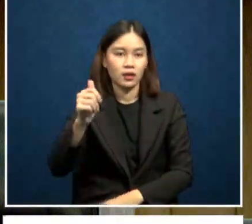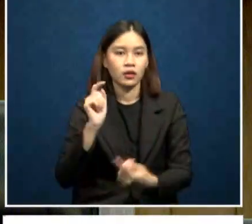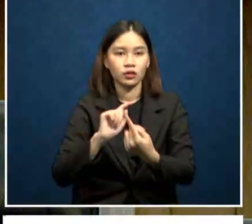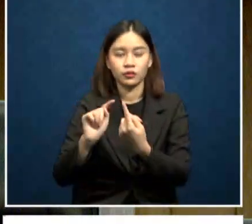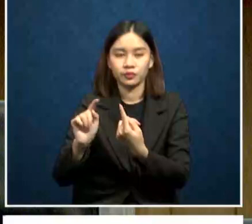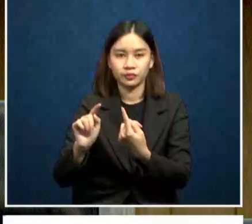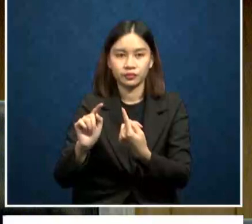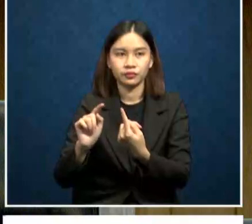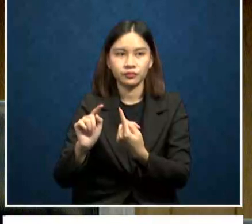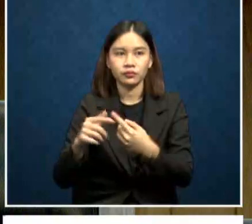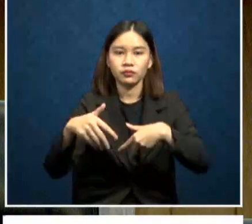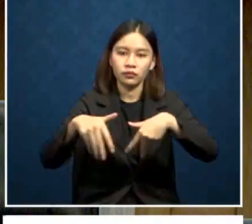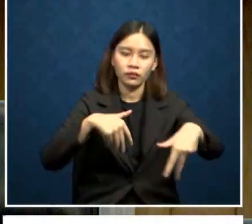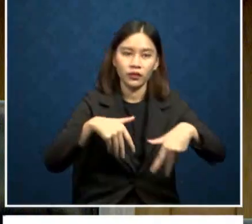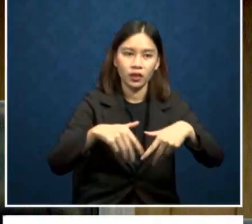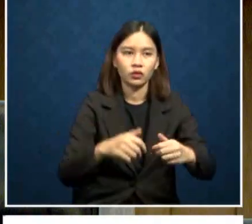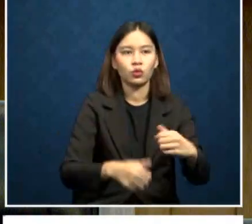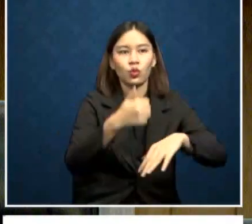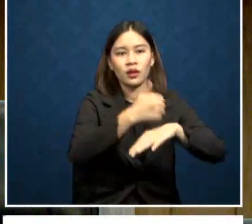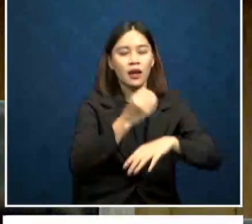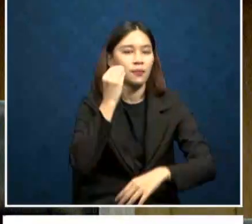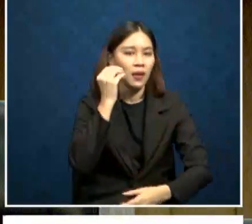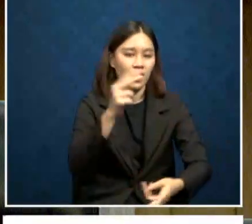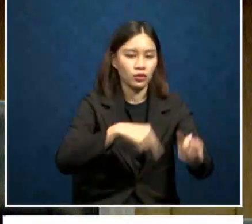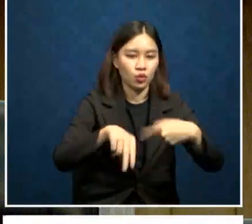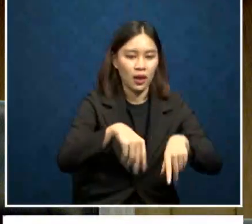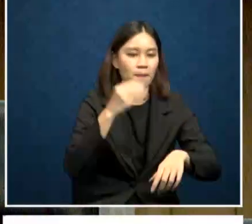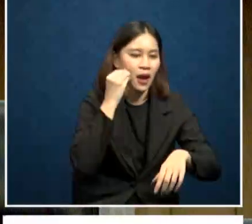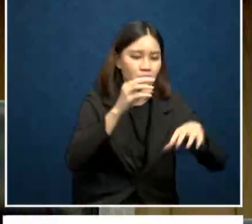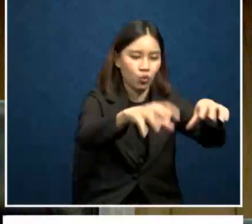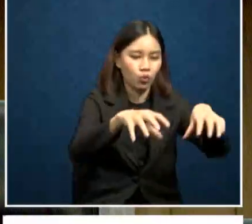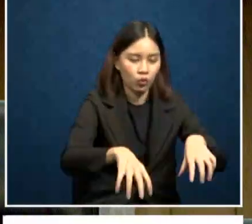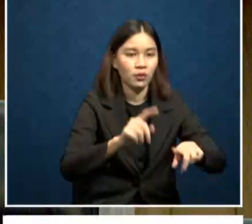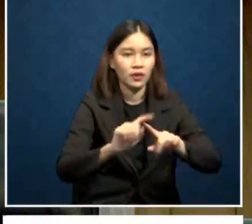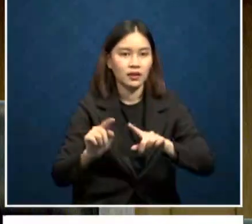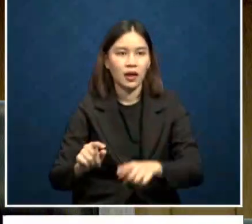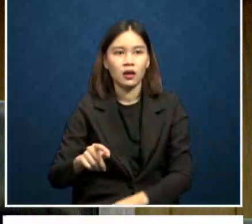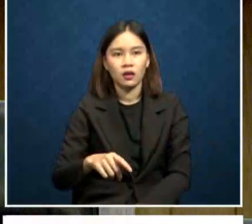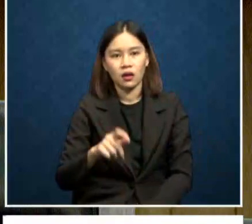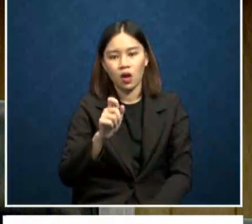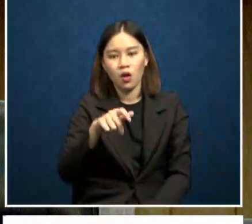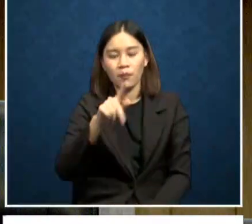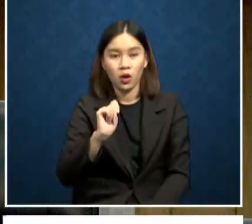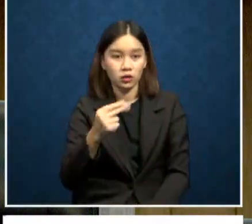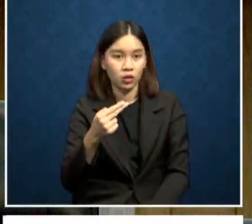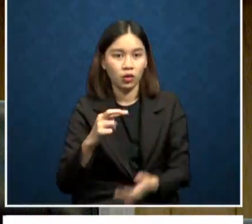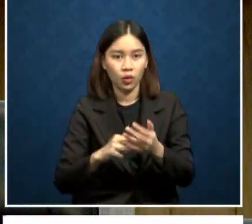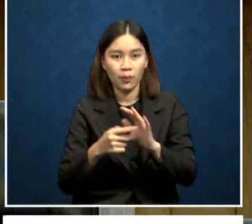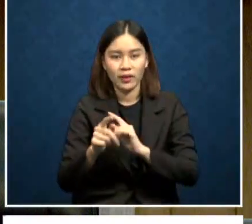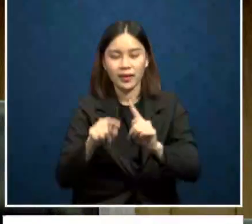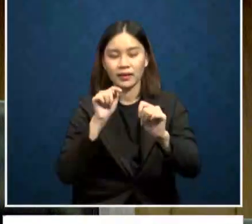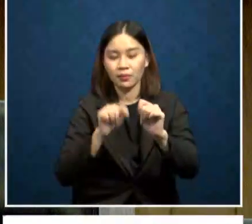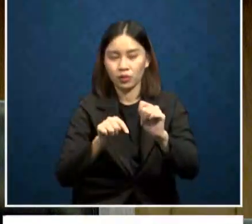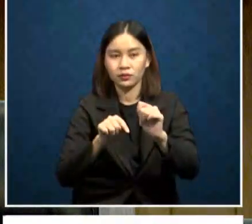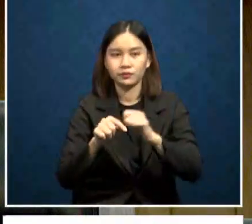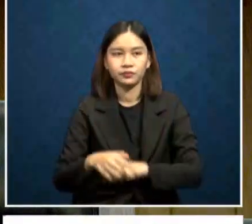ในส่วนของท้องที่ก็จะเป็นผู้ใหญ่บ้านที่ดูแลในแต่ละหมู่บ้านในส่วนขององค์กรปกครองท้องถิ่นก็ตำบล